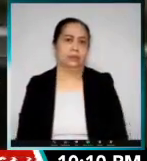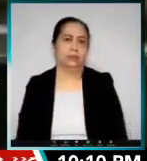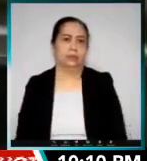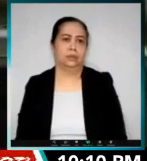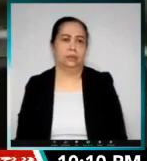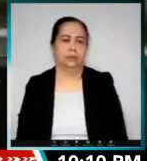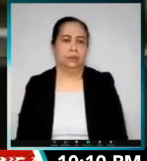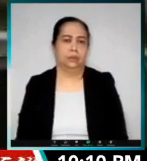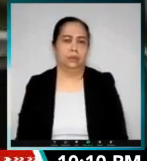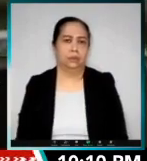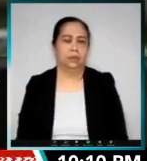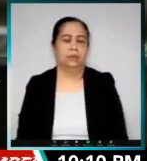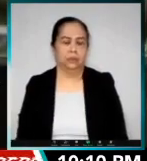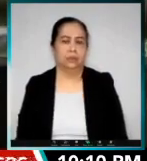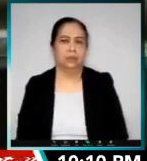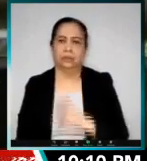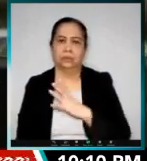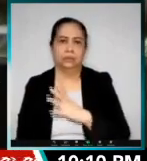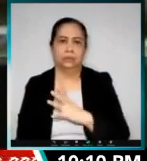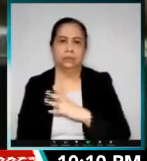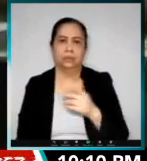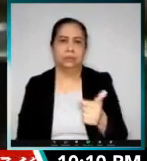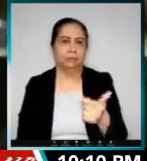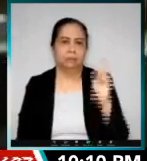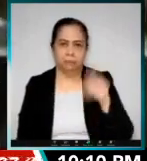Mag-face mask na po kayo, sir. Okay lang po yan, basta po mag-safe po kasi pag